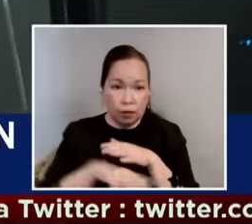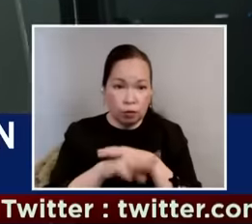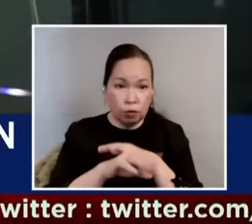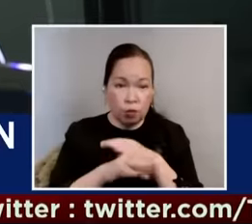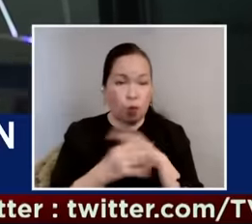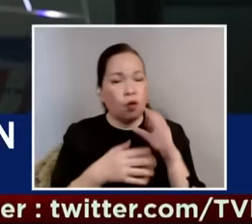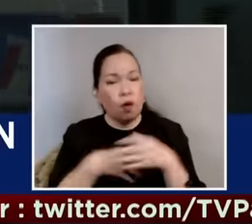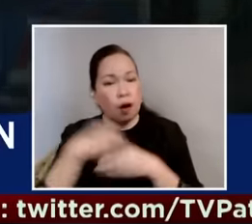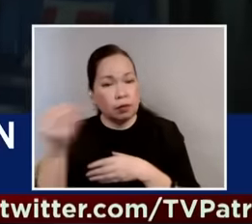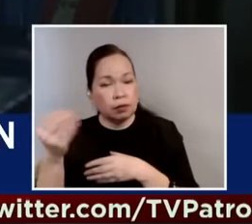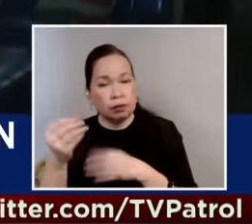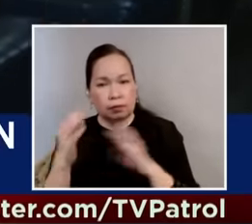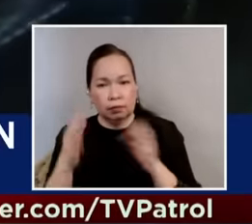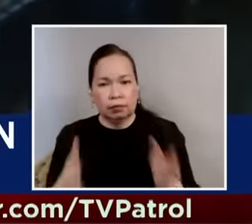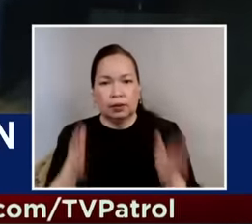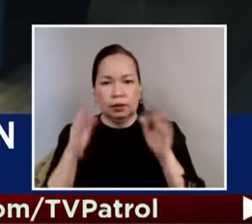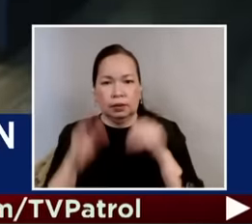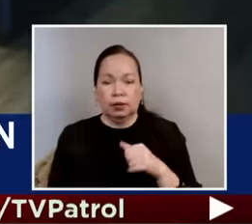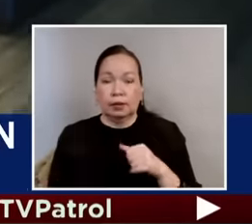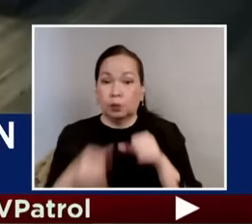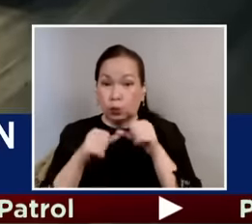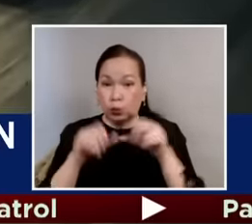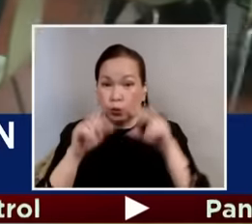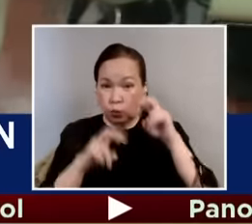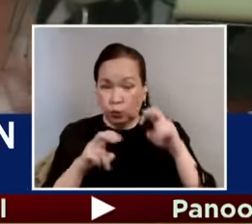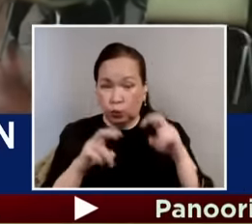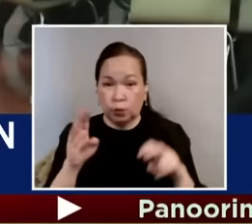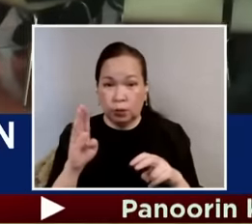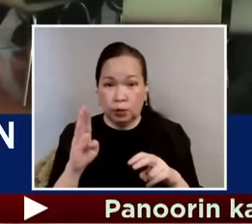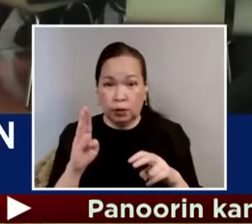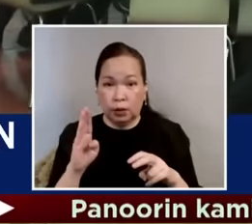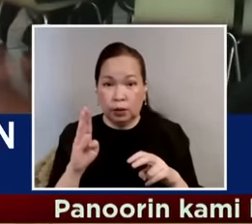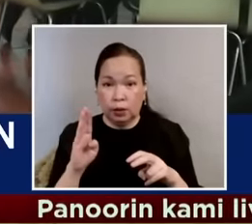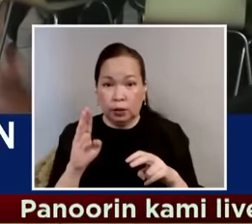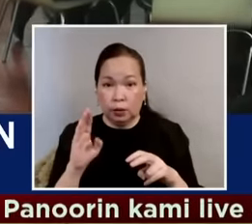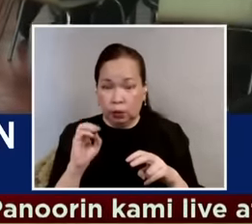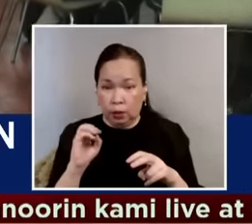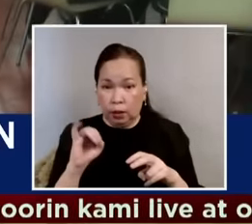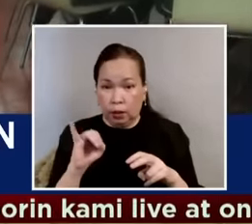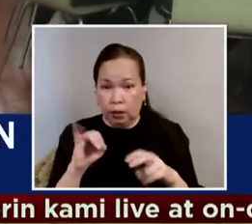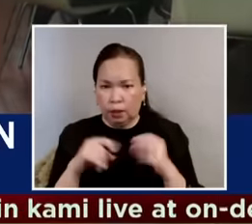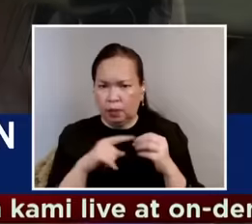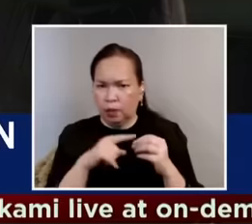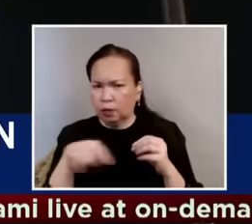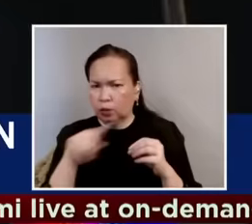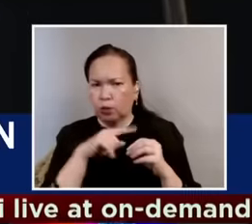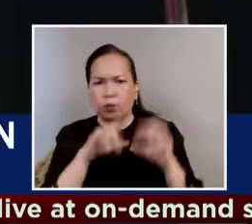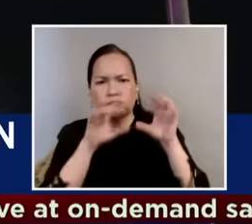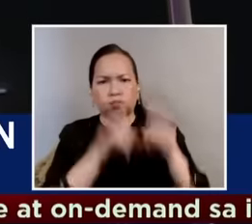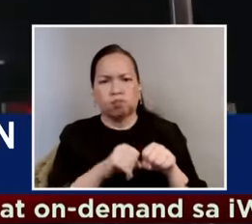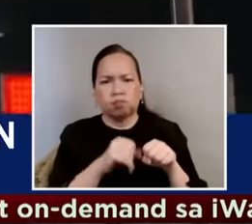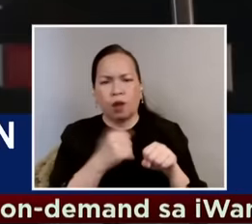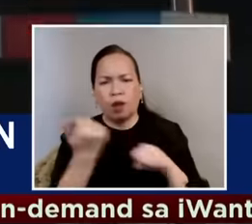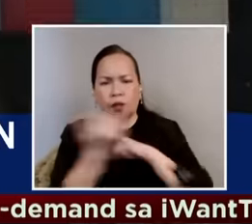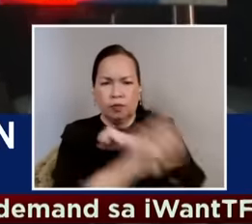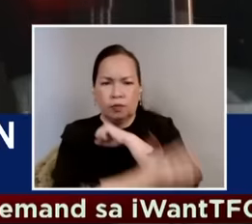building. Patuloy ang investigasyon ng Bureau of Immigration kaugnay sa estado ng mga nahuling dayuhan. Nakakulong naman ngayon ang